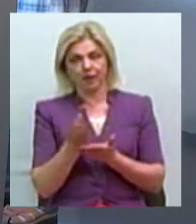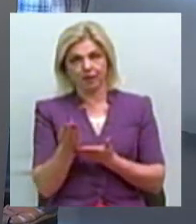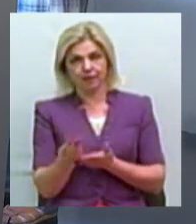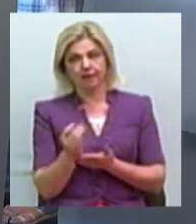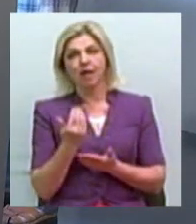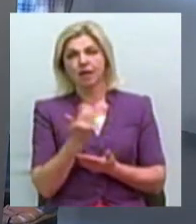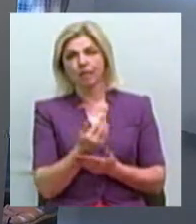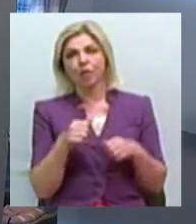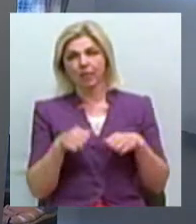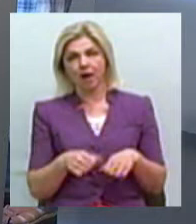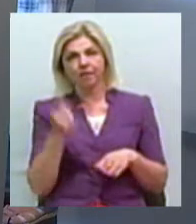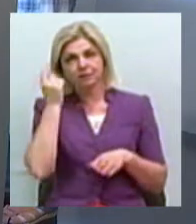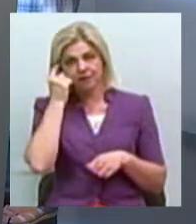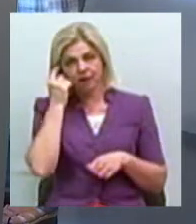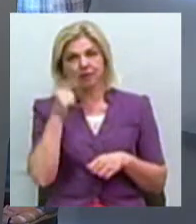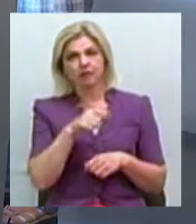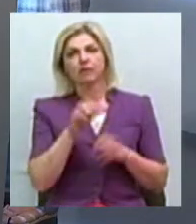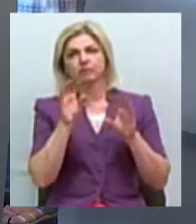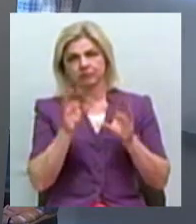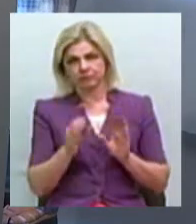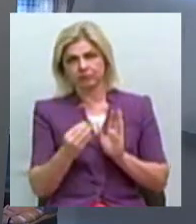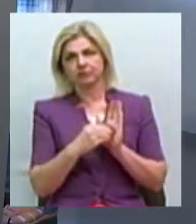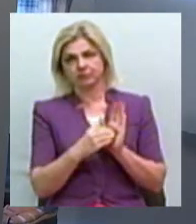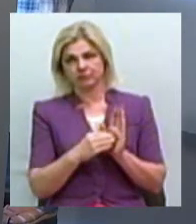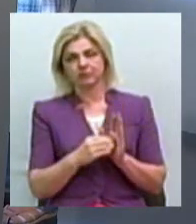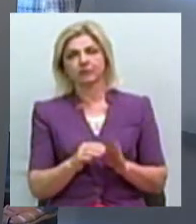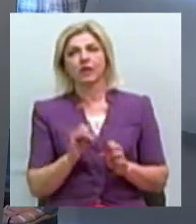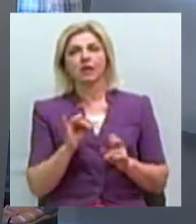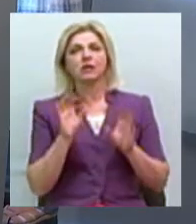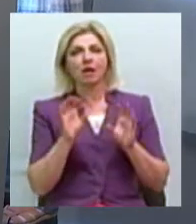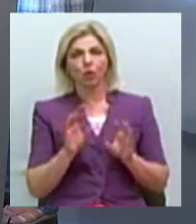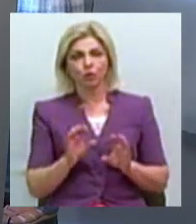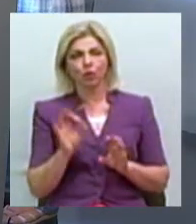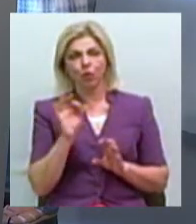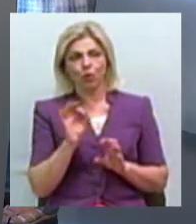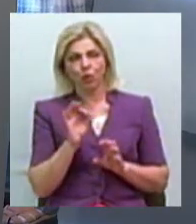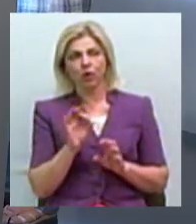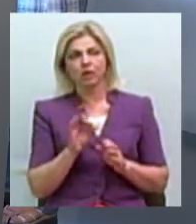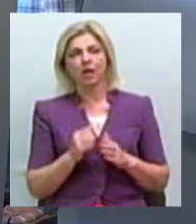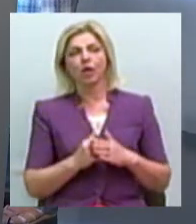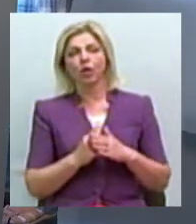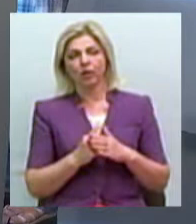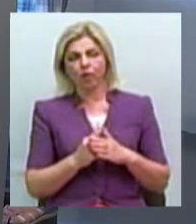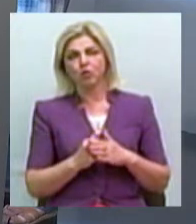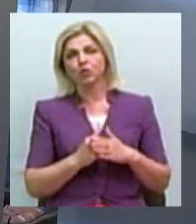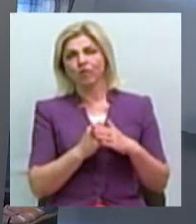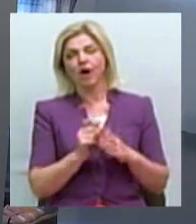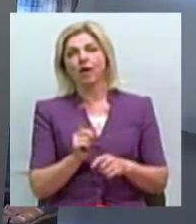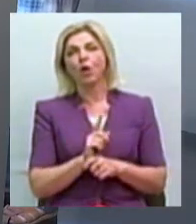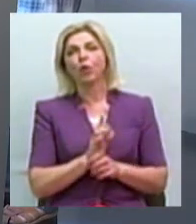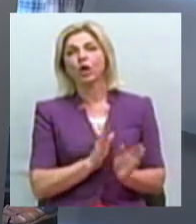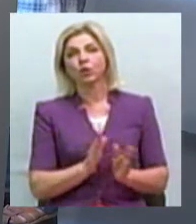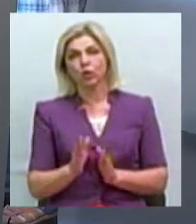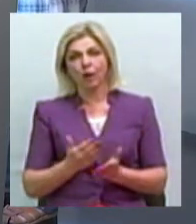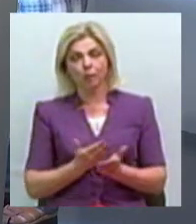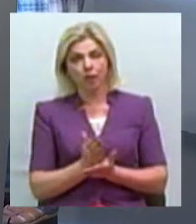его право знать, оно закреплено в Конституции, в законодательстве об основах регуляторной политики, вот,